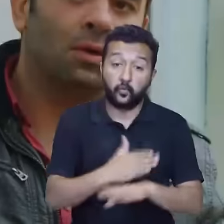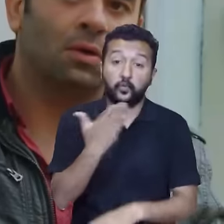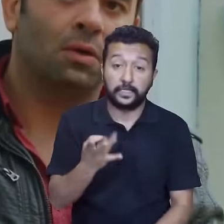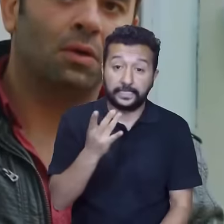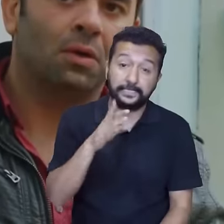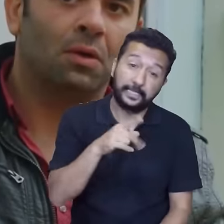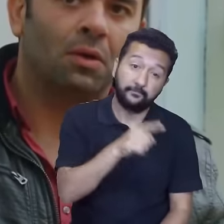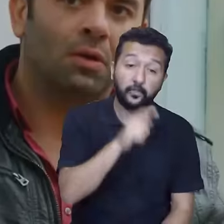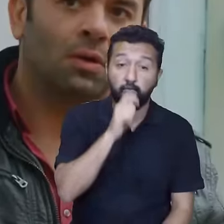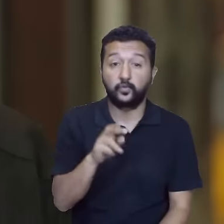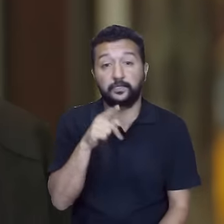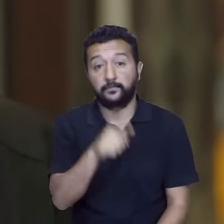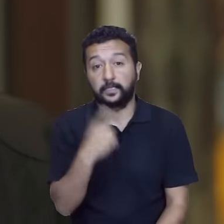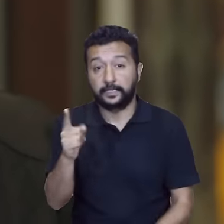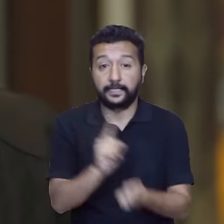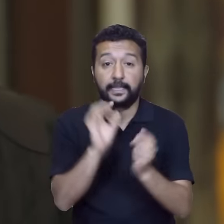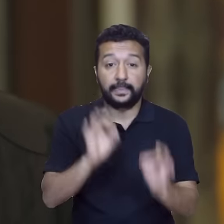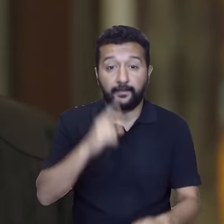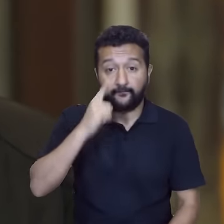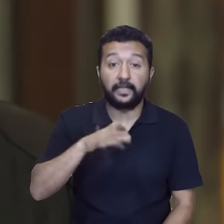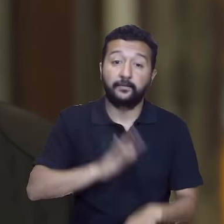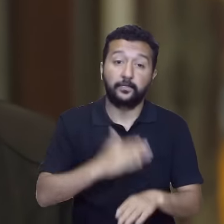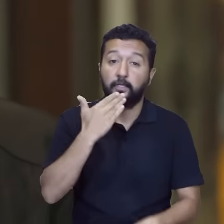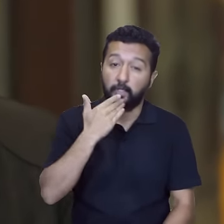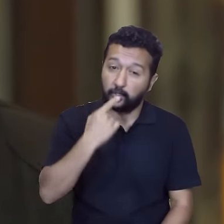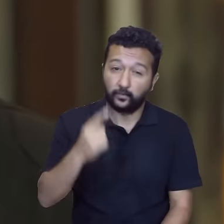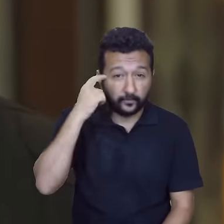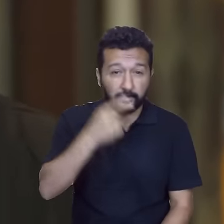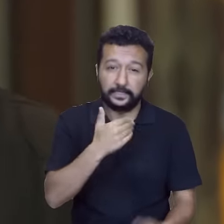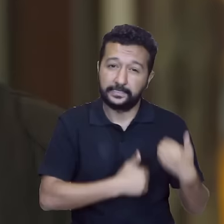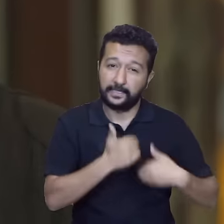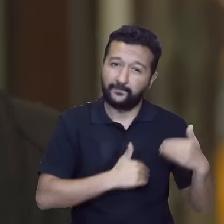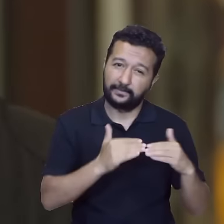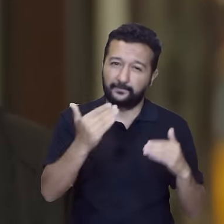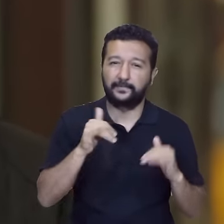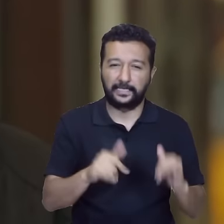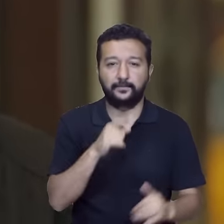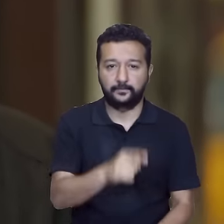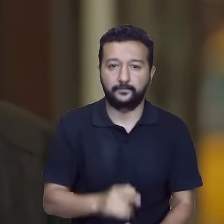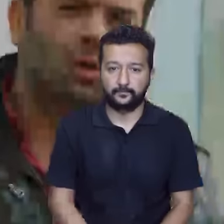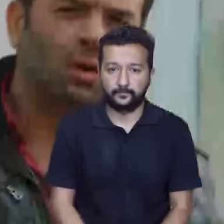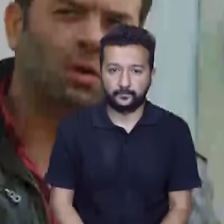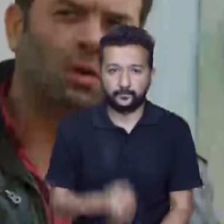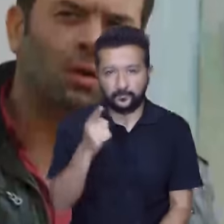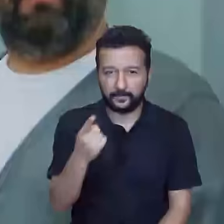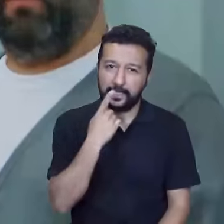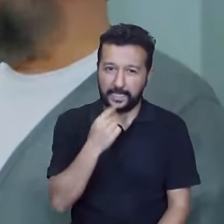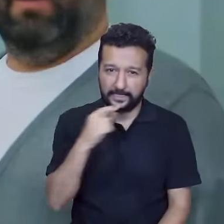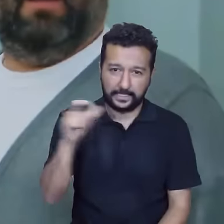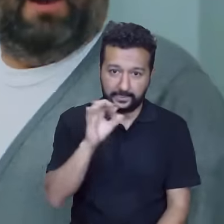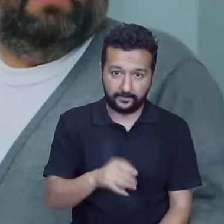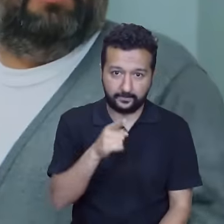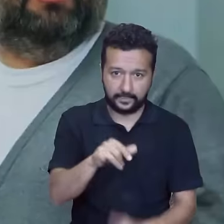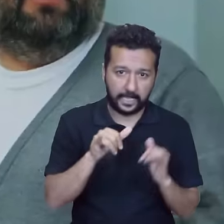doğrusu nişanlı gibi, sözlü gibi. O da daha tam farkında değil ama bana sorarsanız flörtten bir tık üstte. Ha, cici mayı yani.